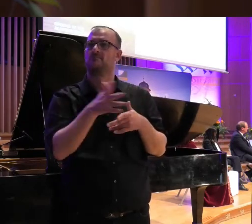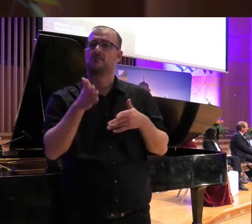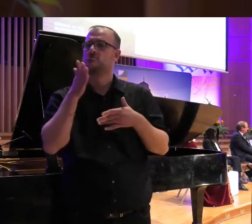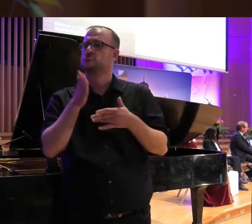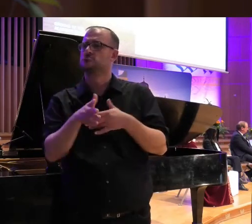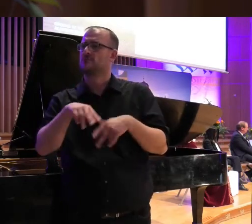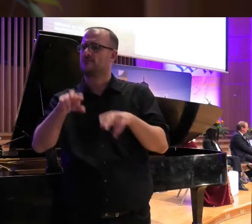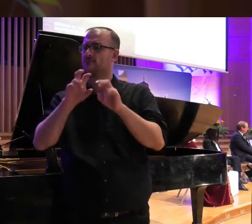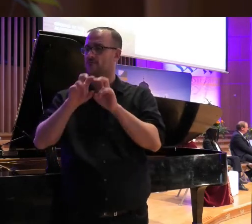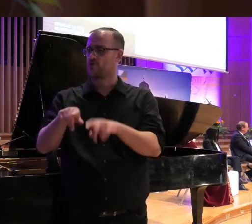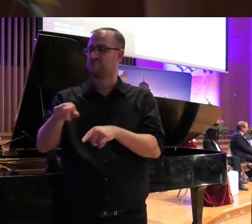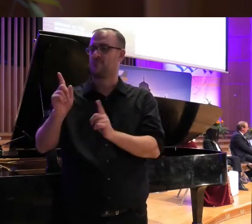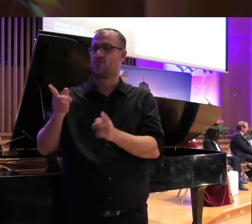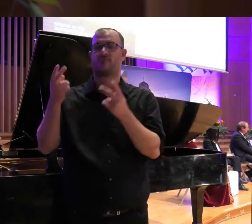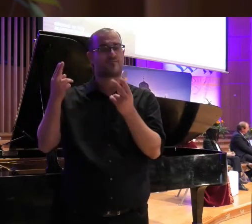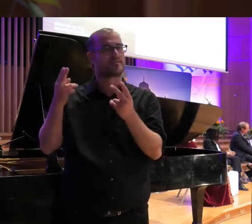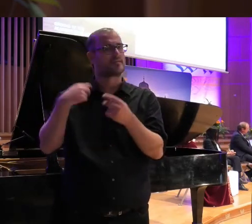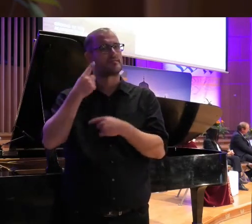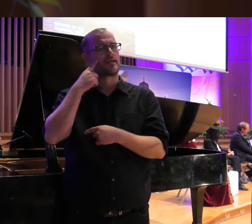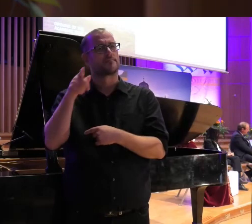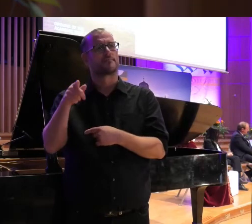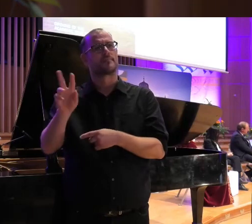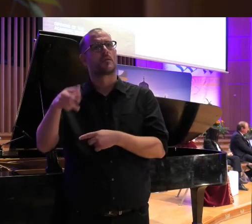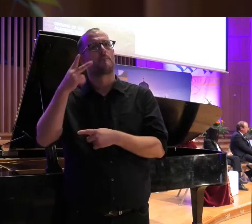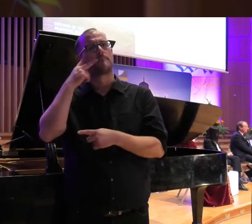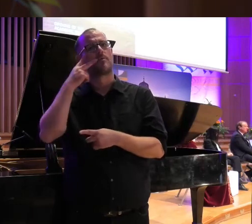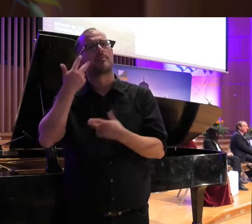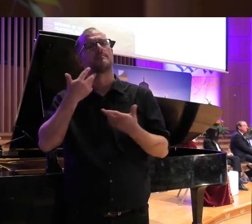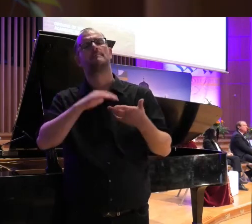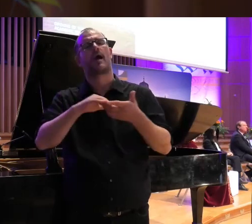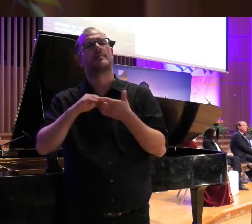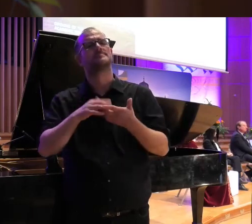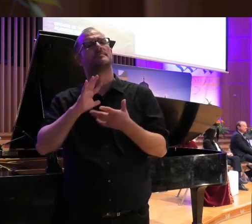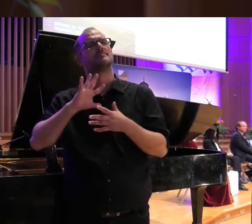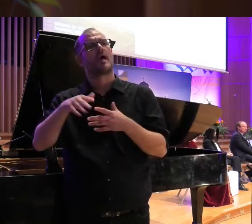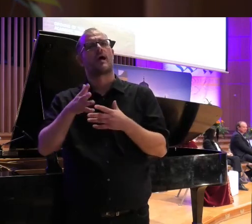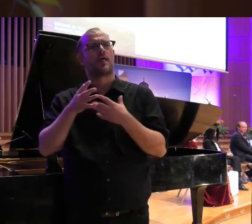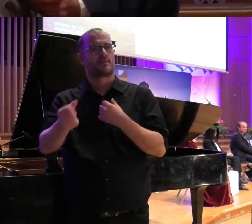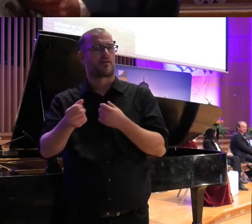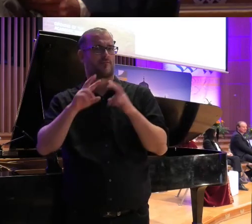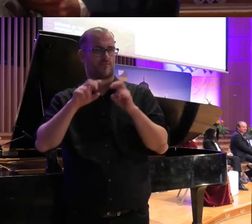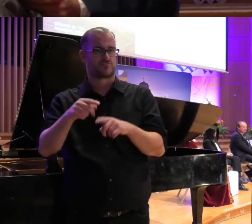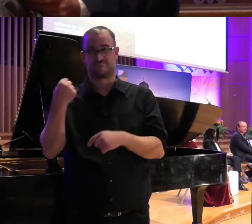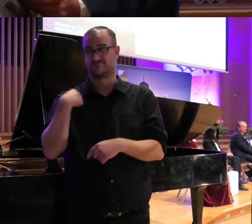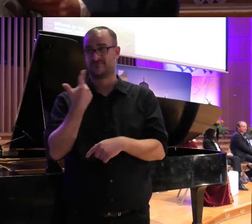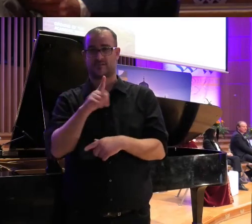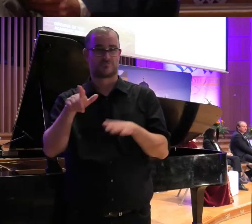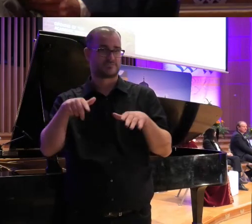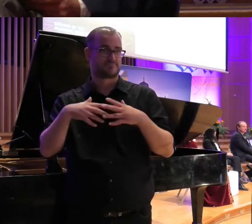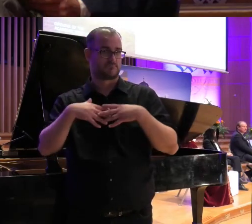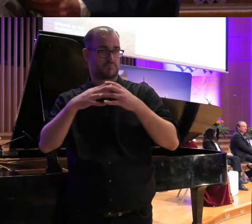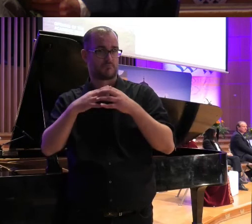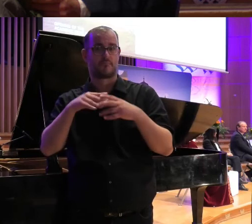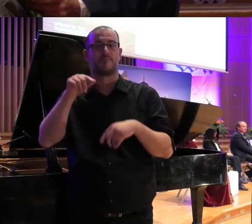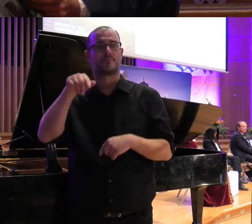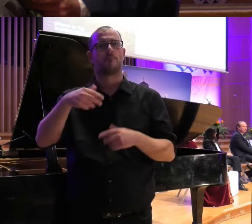Thema Forschung, was auch ganz wichtig ist, denke ich, ist die Bonner Allianz für Nachhaltigkeitsforschung. Die ist 2017 gegründet worden und da geht